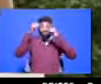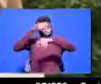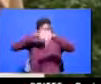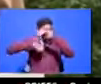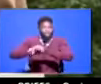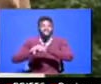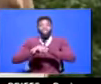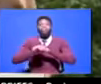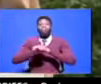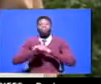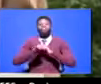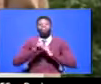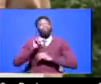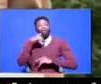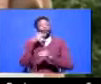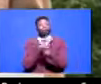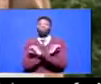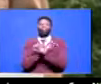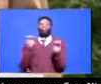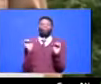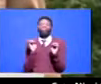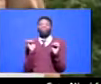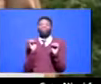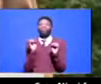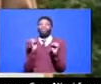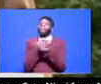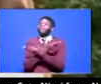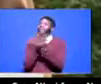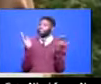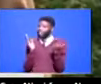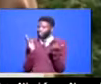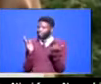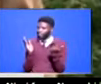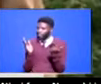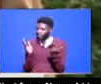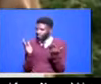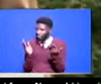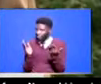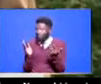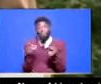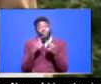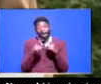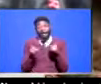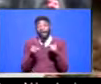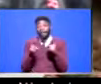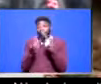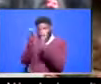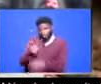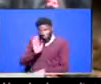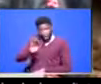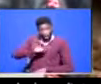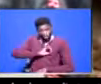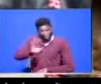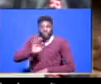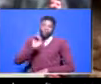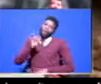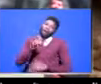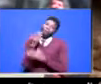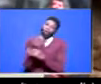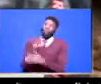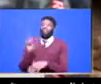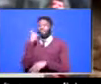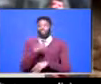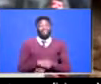kwa dunia msema. Mzuri kila kitu ya mtu mzuri ombwe, na kama nyashi wanataka